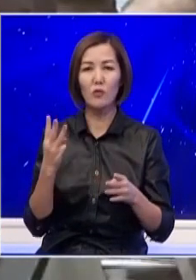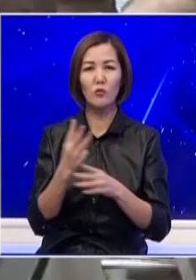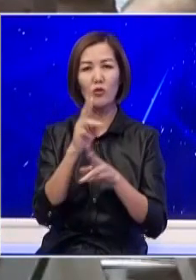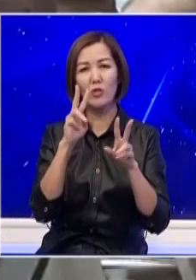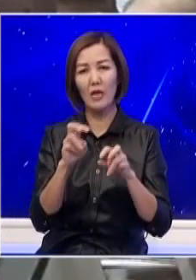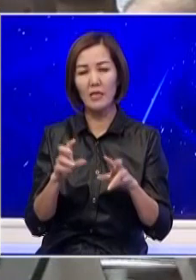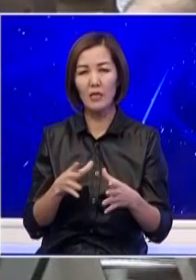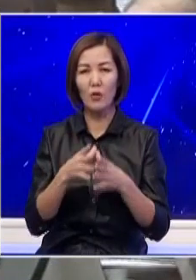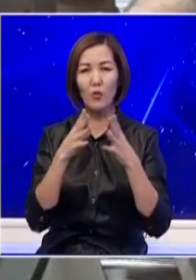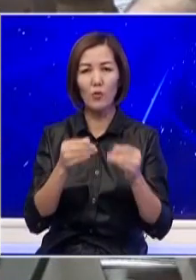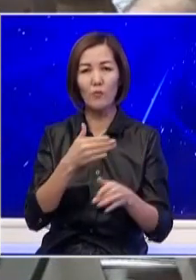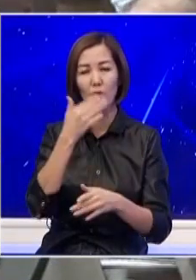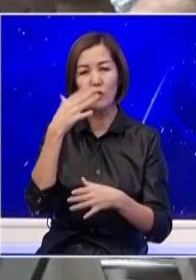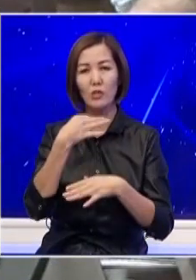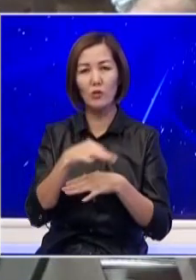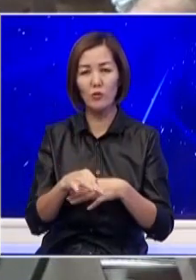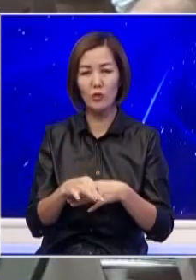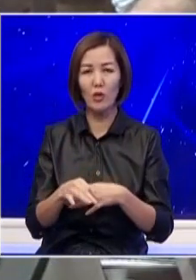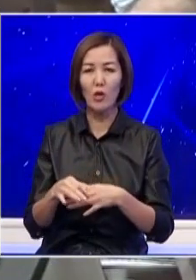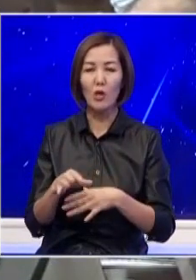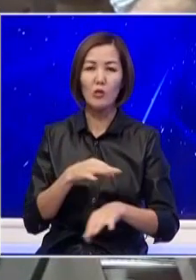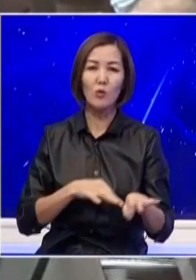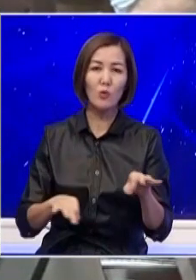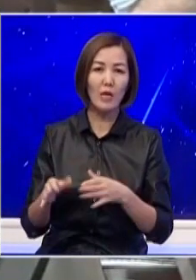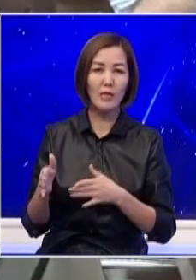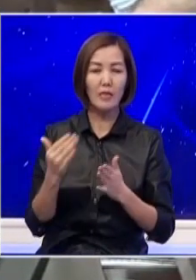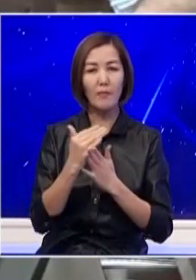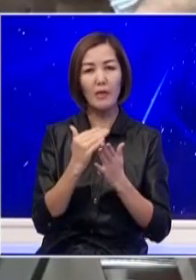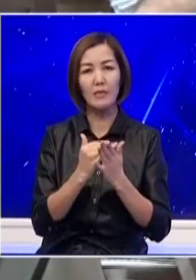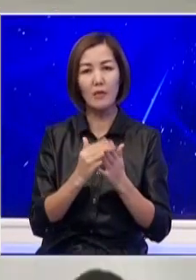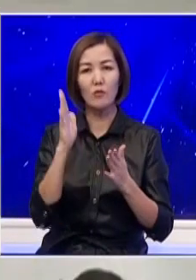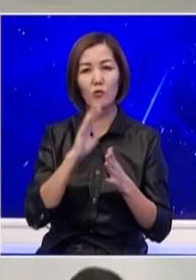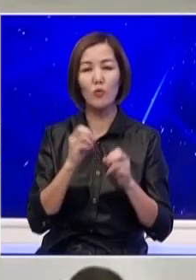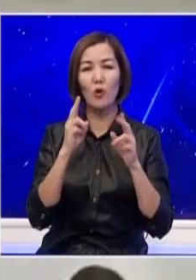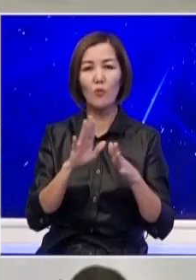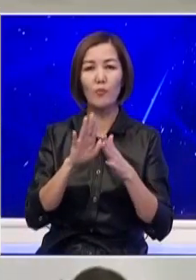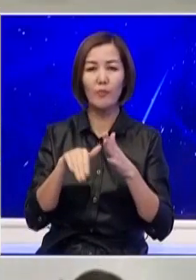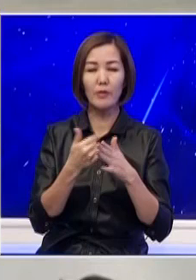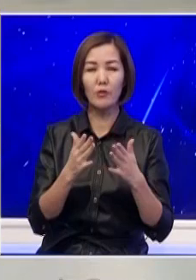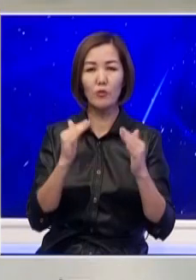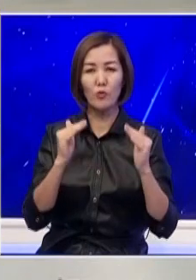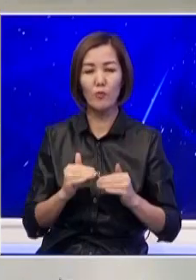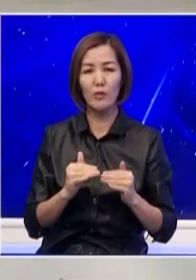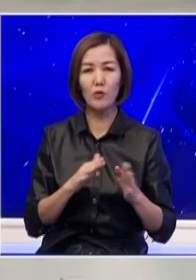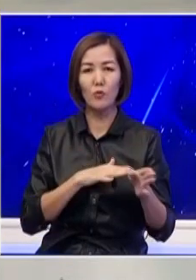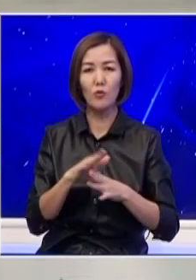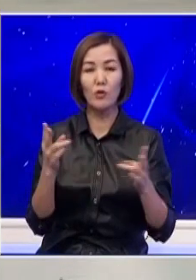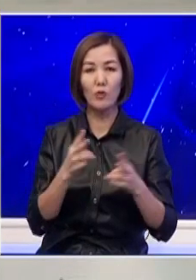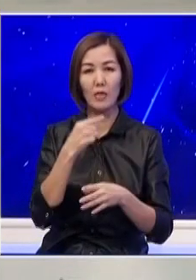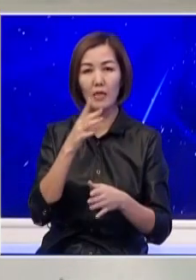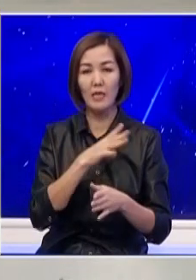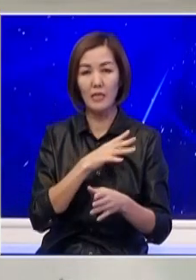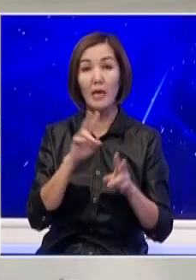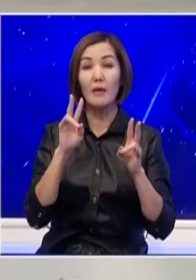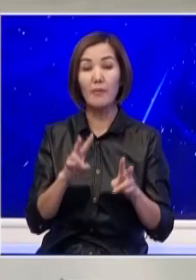қарадық. Көктемде, жазда, күзде. Жол картасы бойынша су тасқыны қаупын төмендету шараларының барлығы орындалу керек екенін айтқан едік.